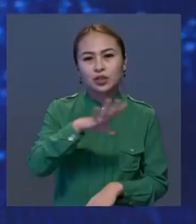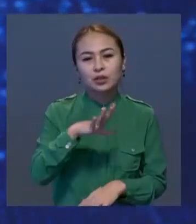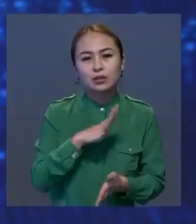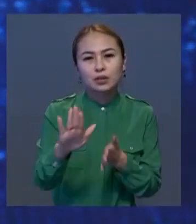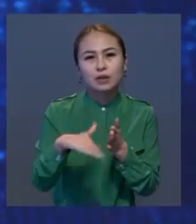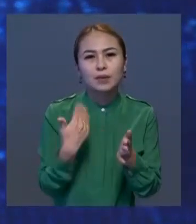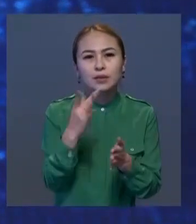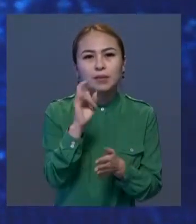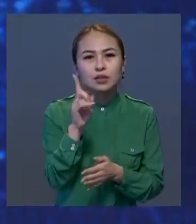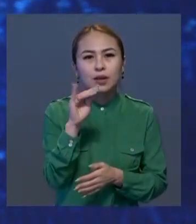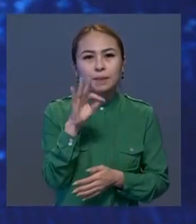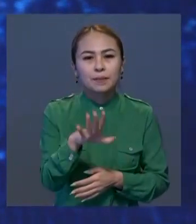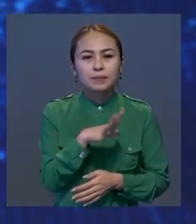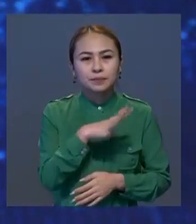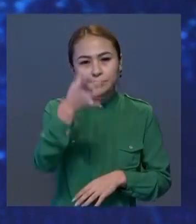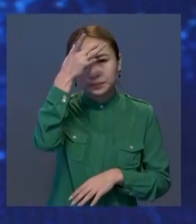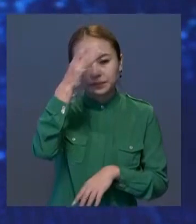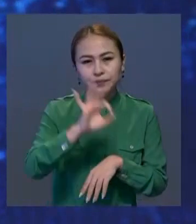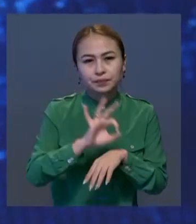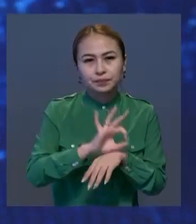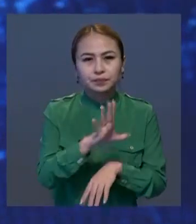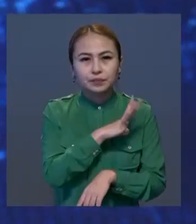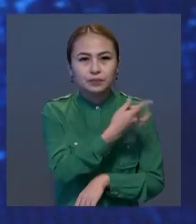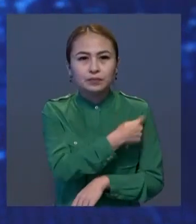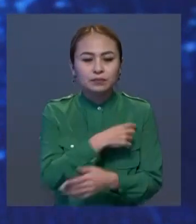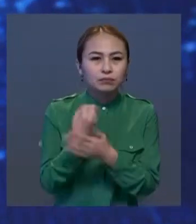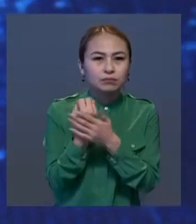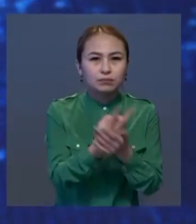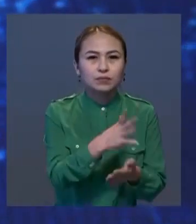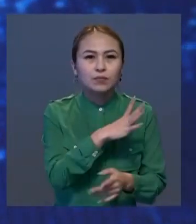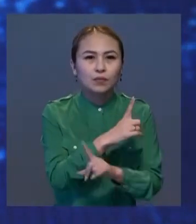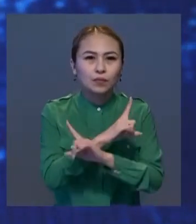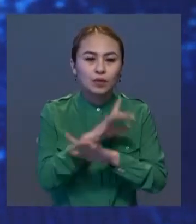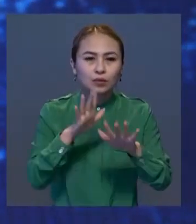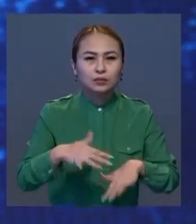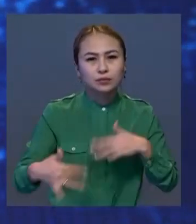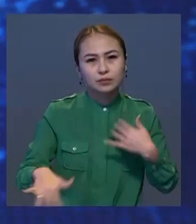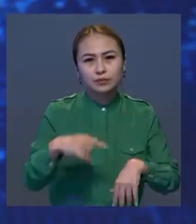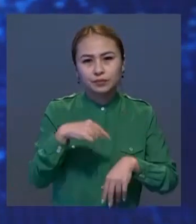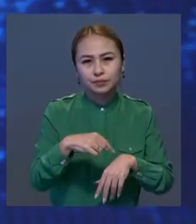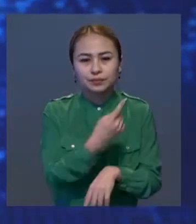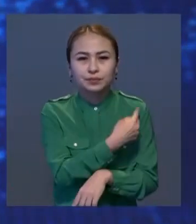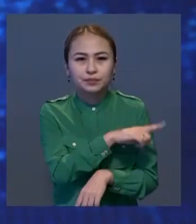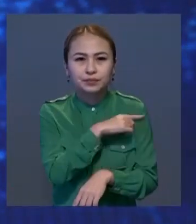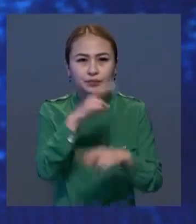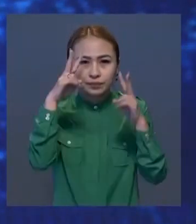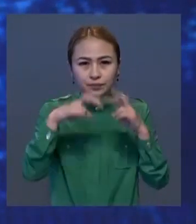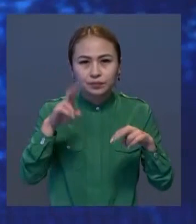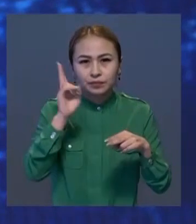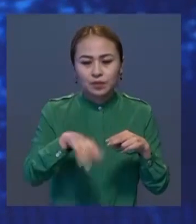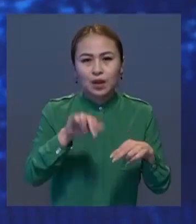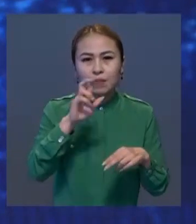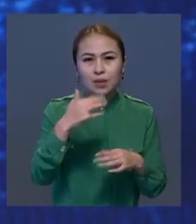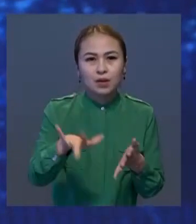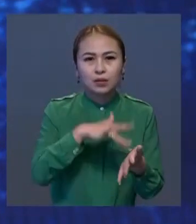облысынан шақырылған Рамазан Жақып менингиттің жедел түрінен ауруханада жан тапсырған. Жауынгер өзін әлсіз сезініп дәрігерлерге қаралған соң, ол